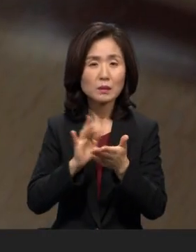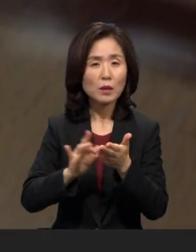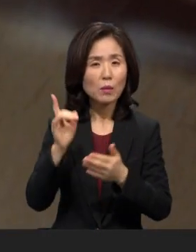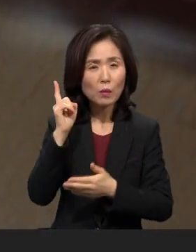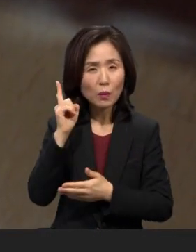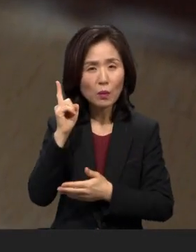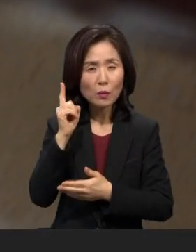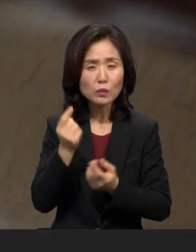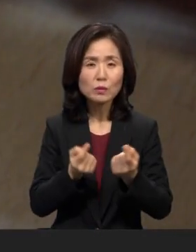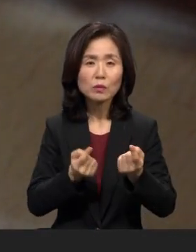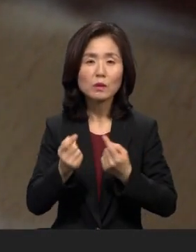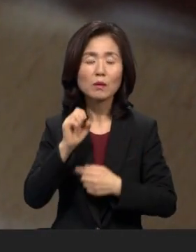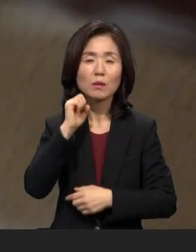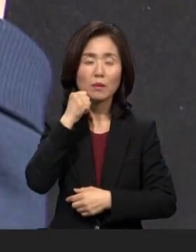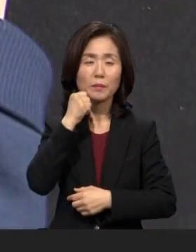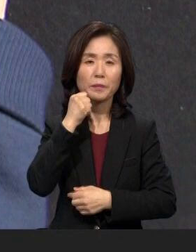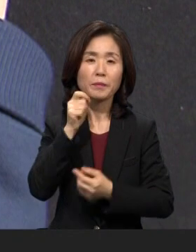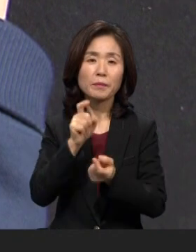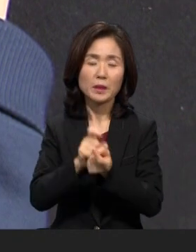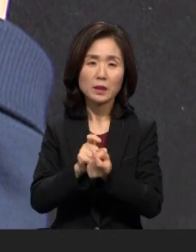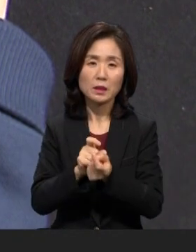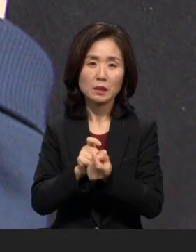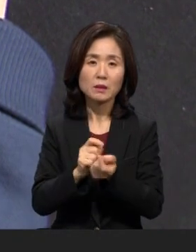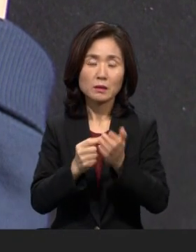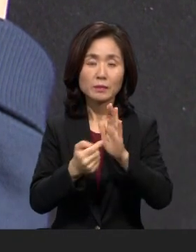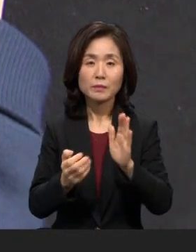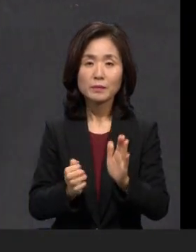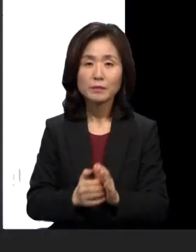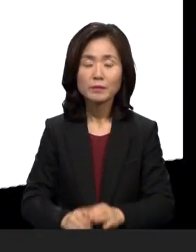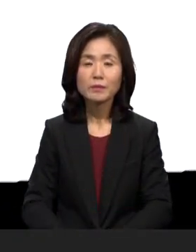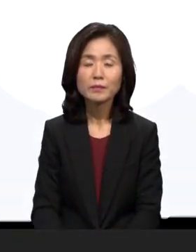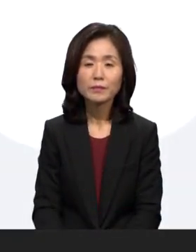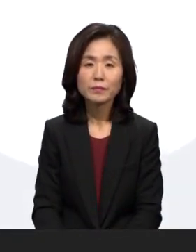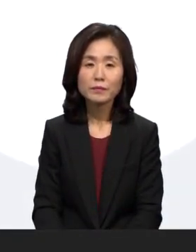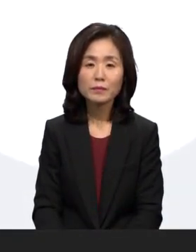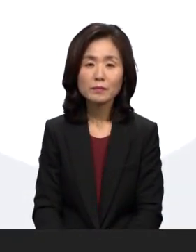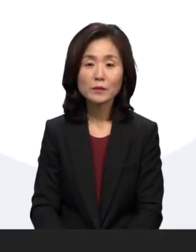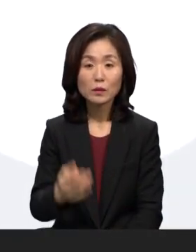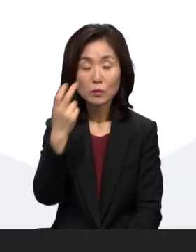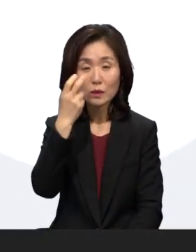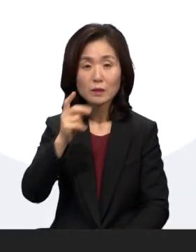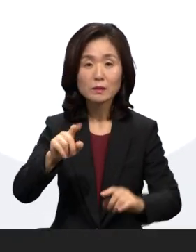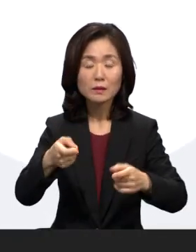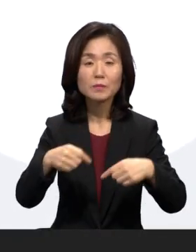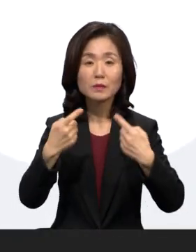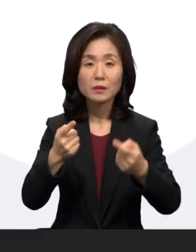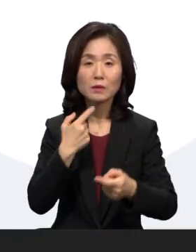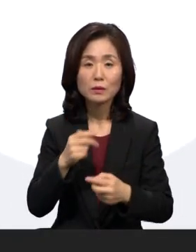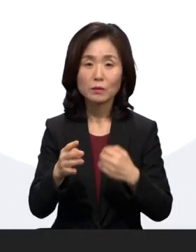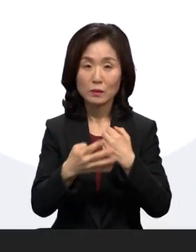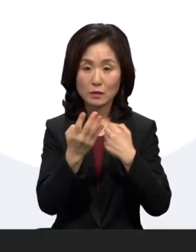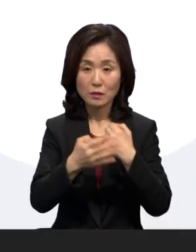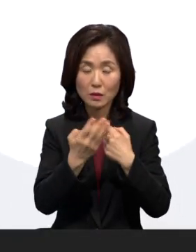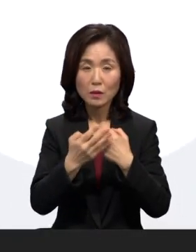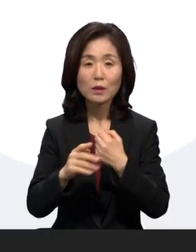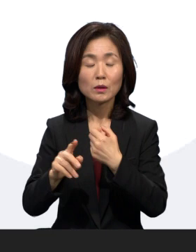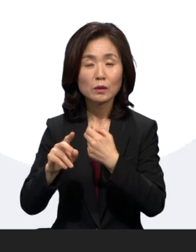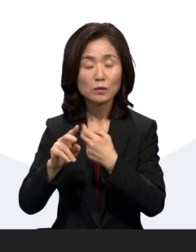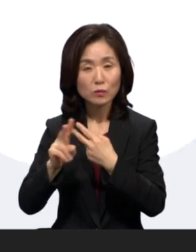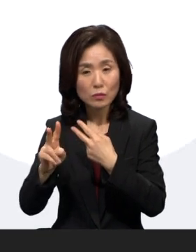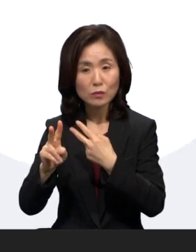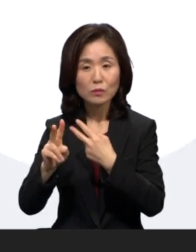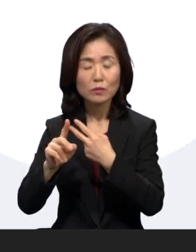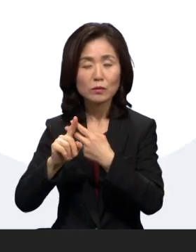사용을 통제하는 데 어려움을 겪었던 것으로 나타났습니다 특히 조사에 참여한 초등학교 4학년 중학교와